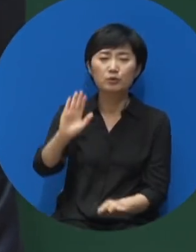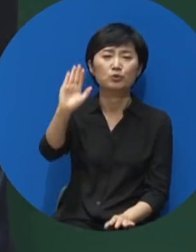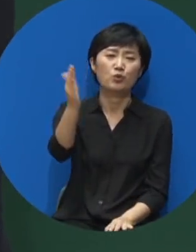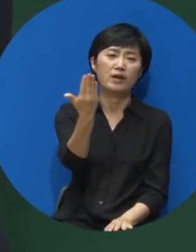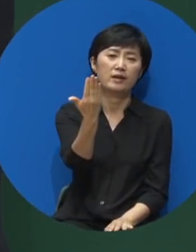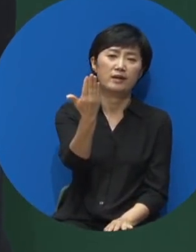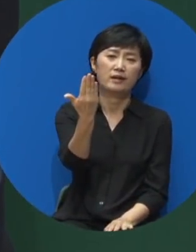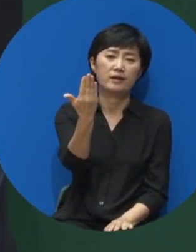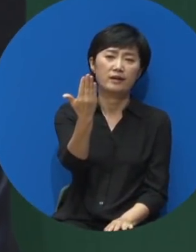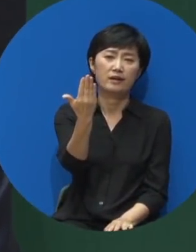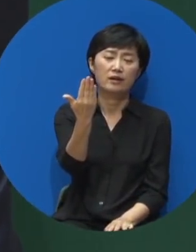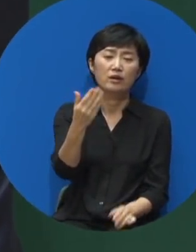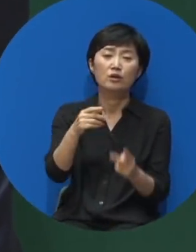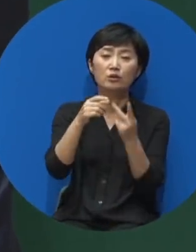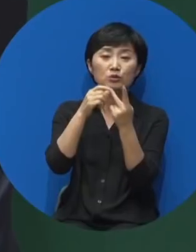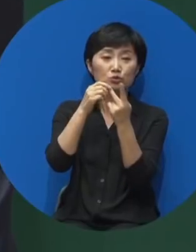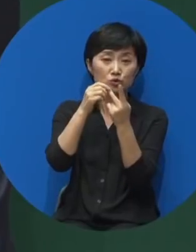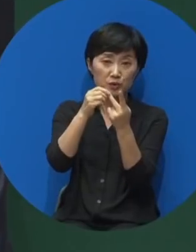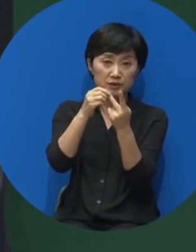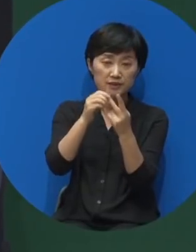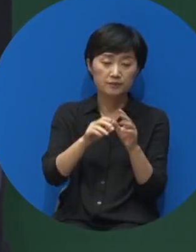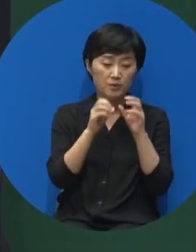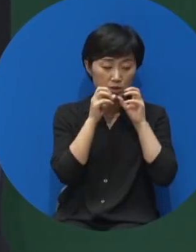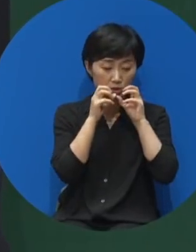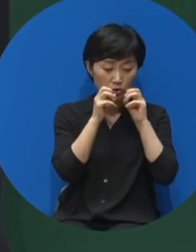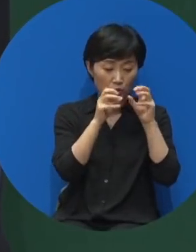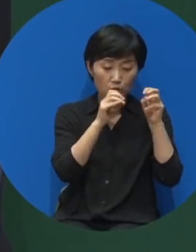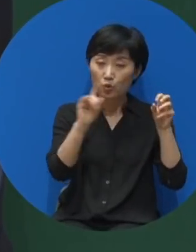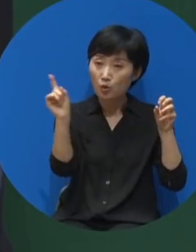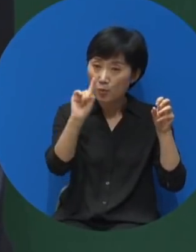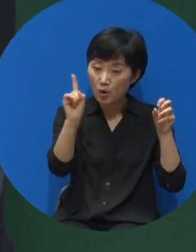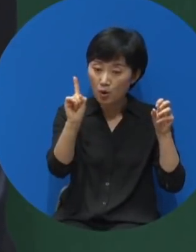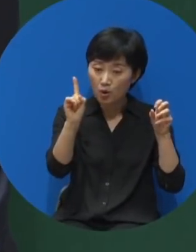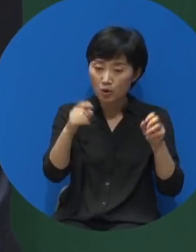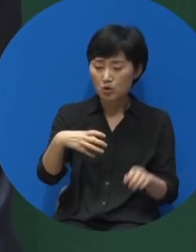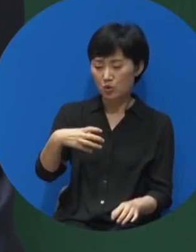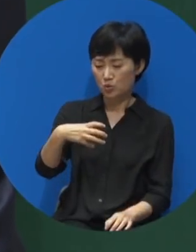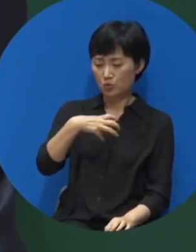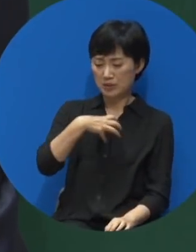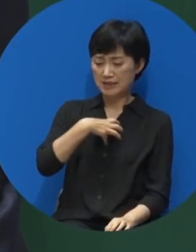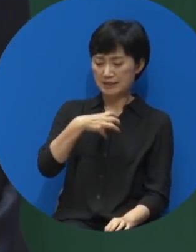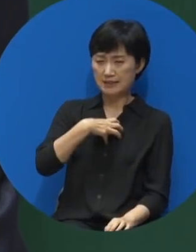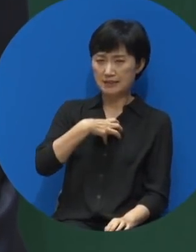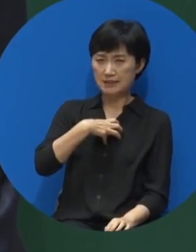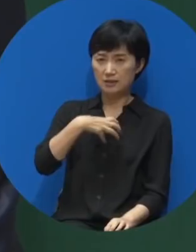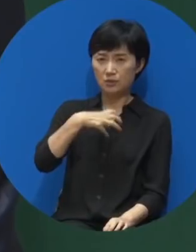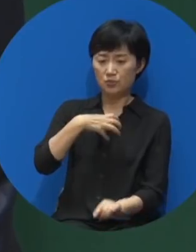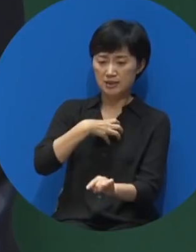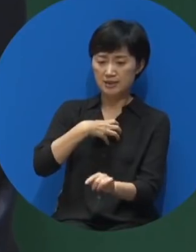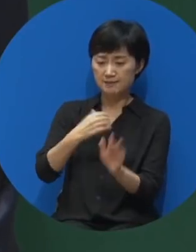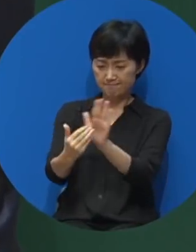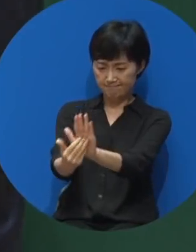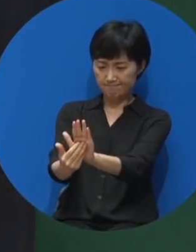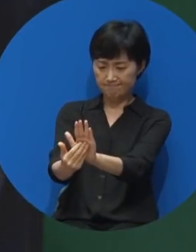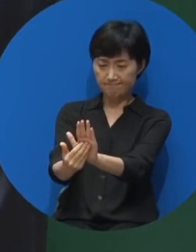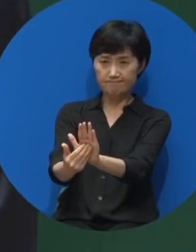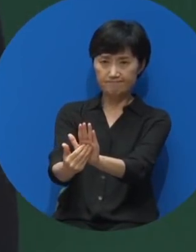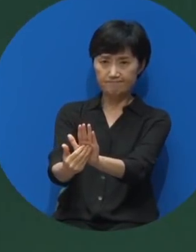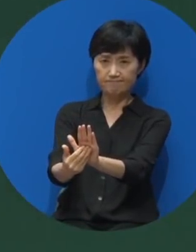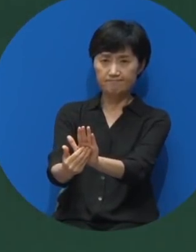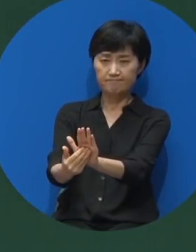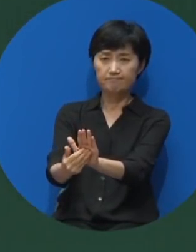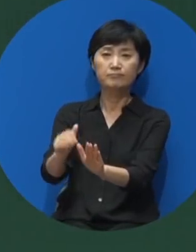두 번째입니다. 第二个， 전도는 위기를 막는 것입니다.